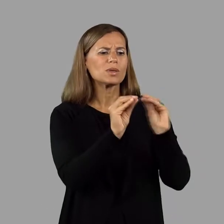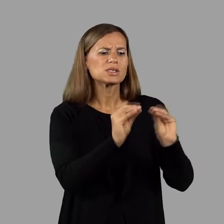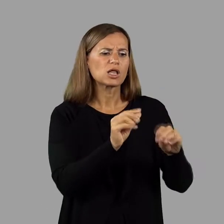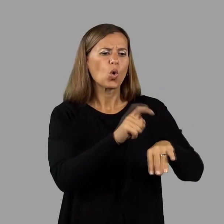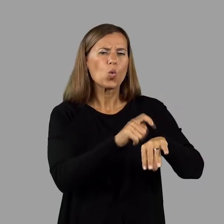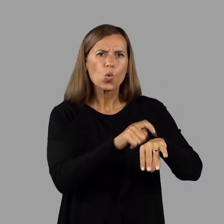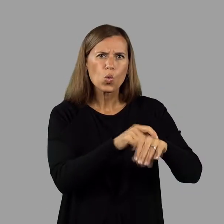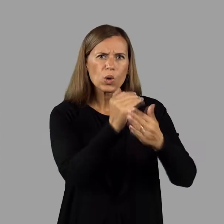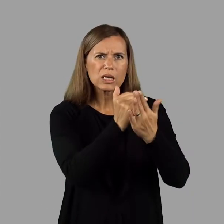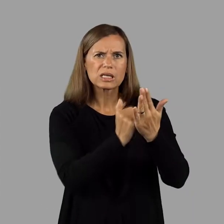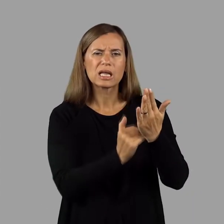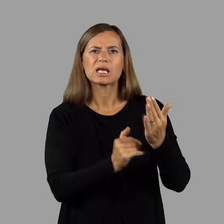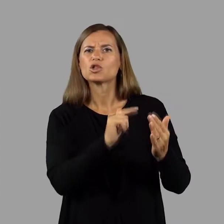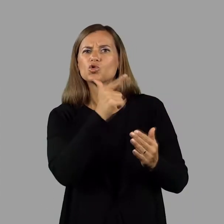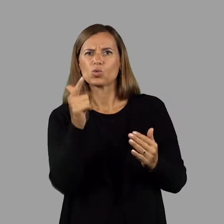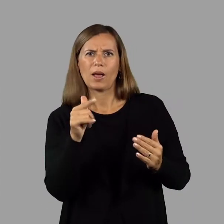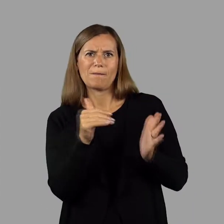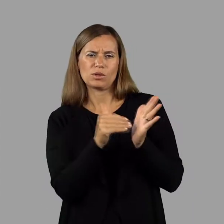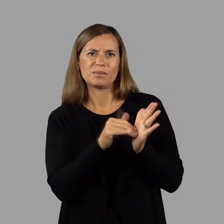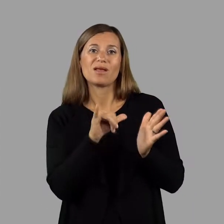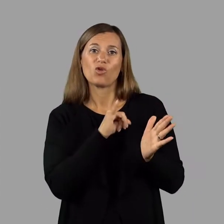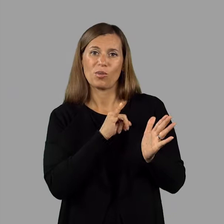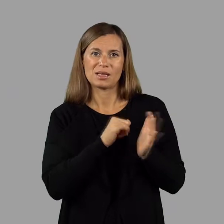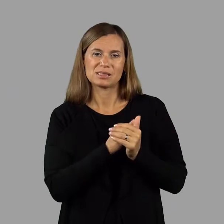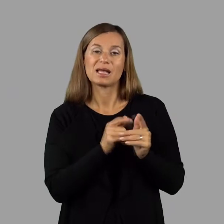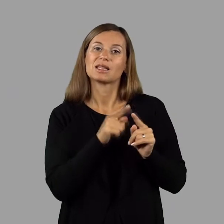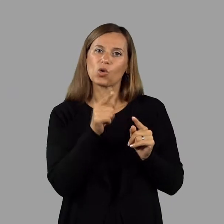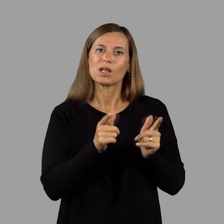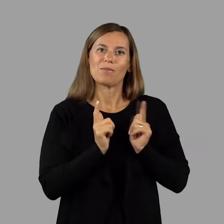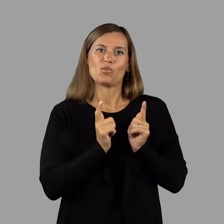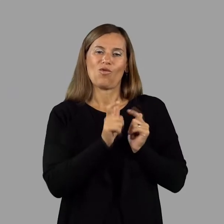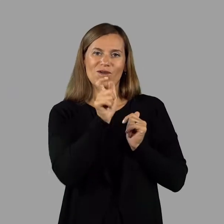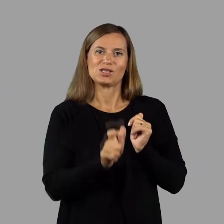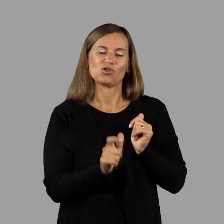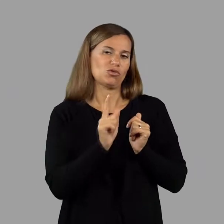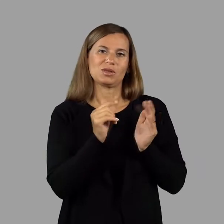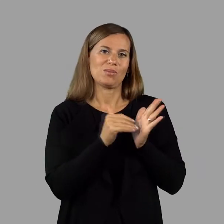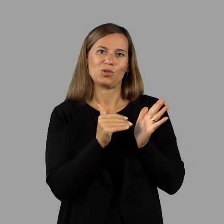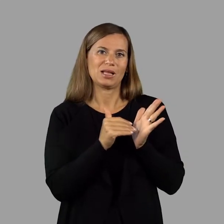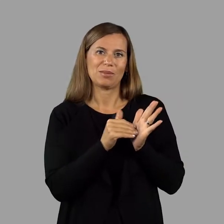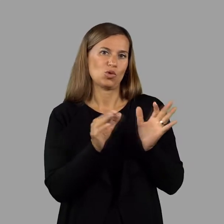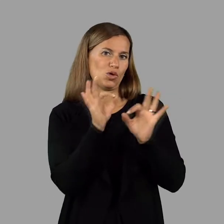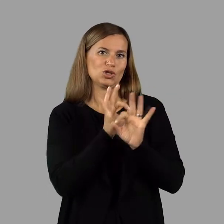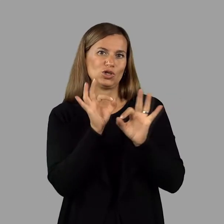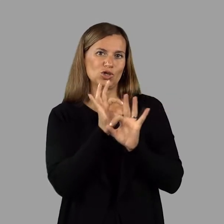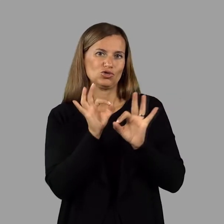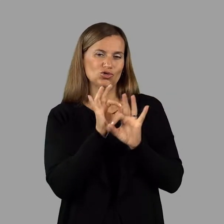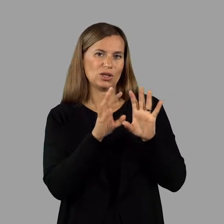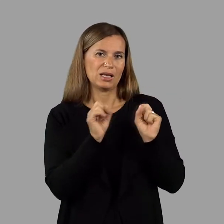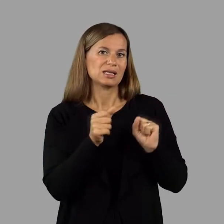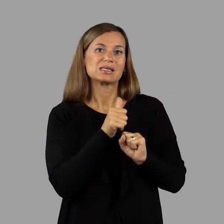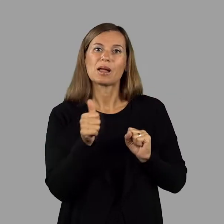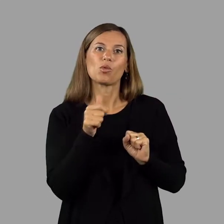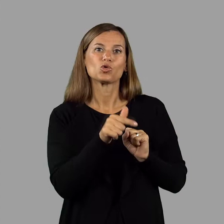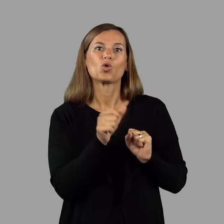in vse ostale potrebne informacije, tako da profesorju v resnici ni potrebno nič kot